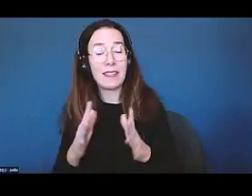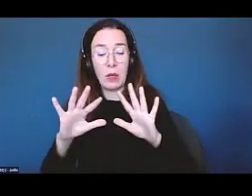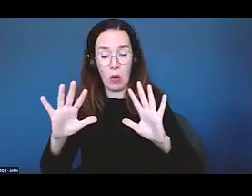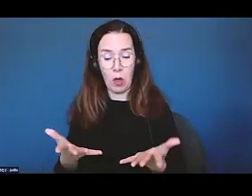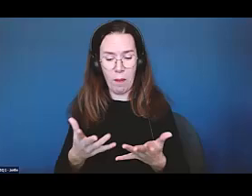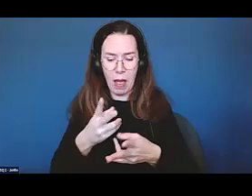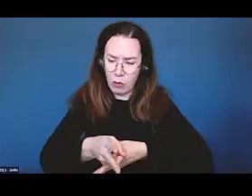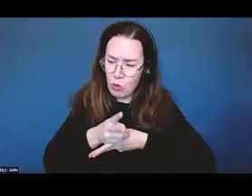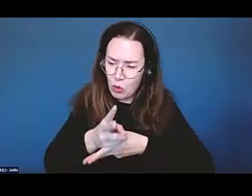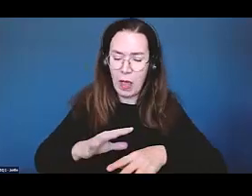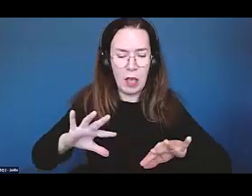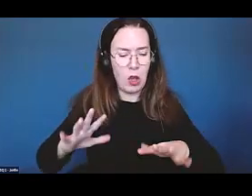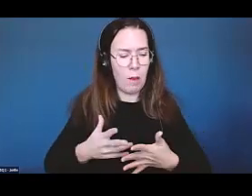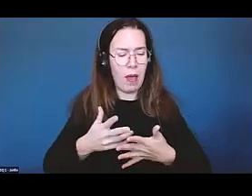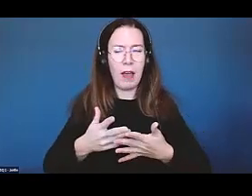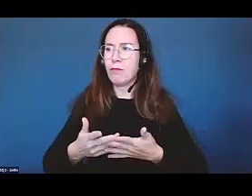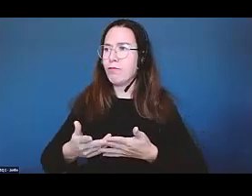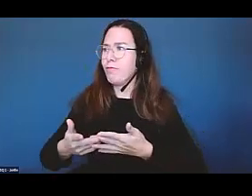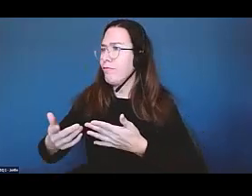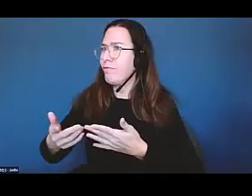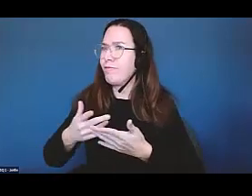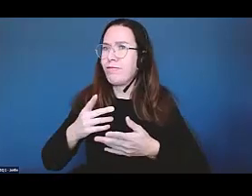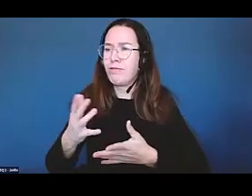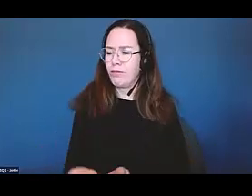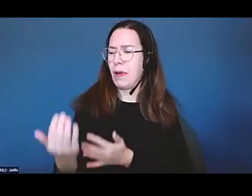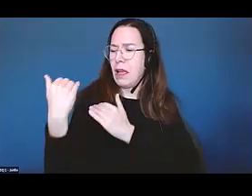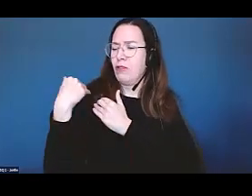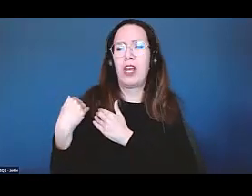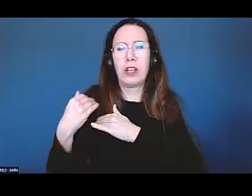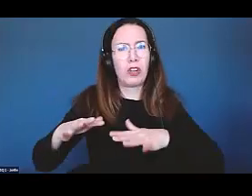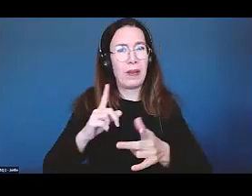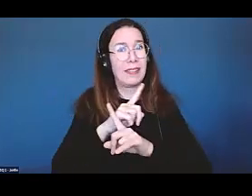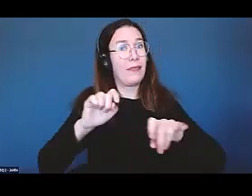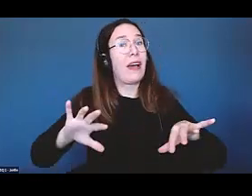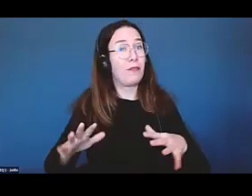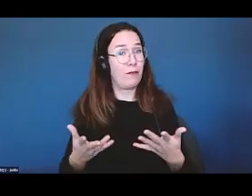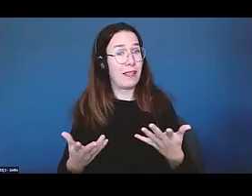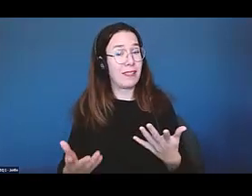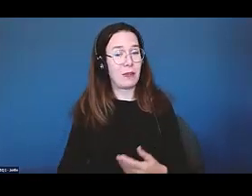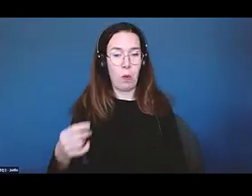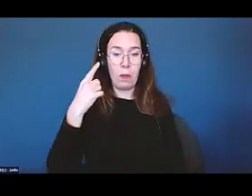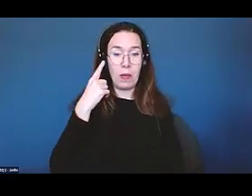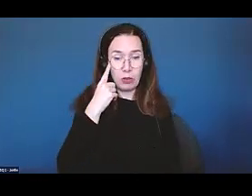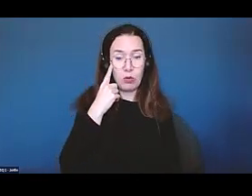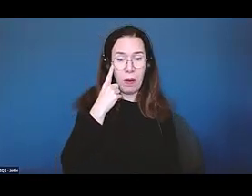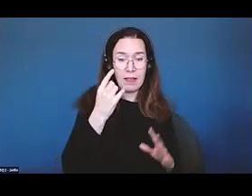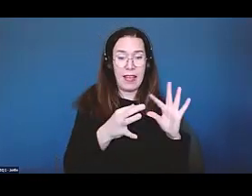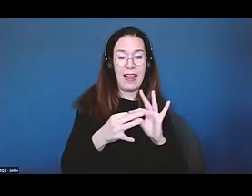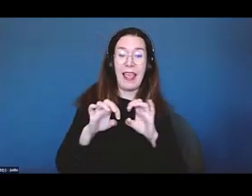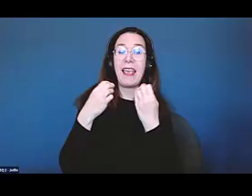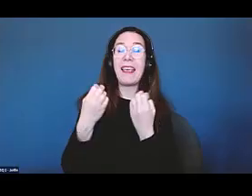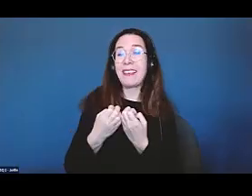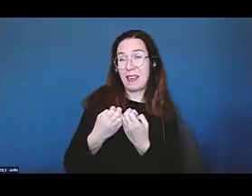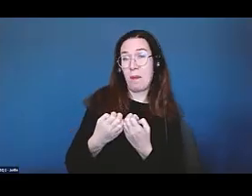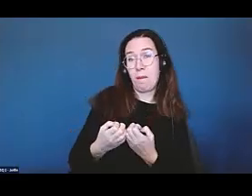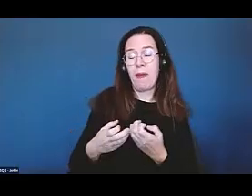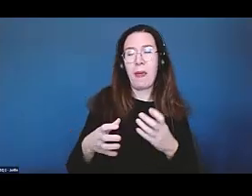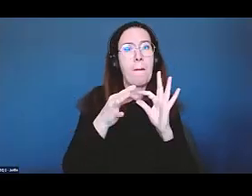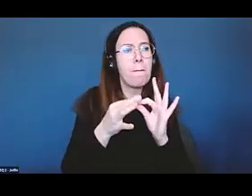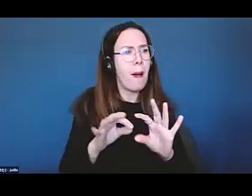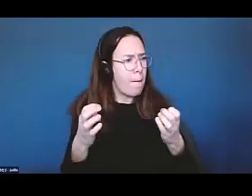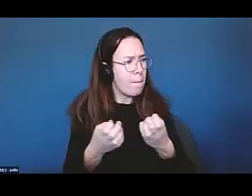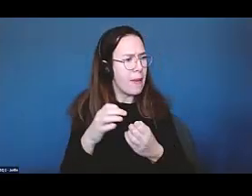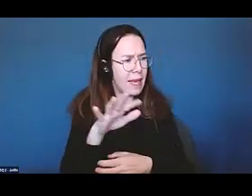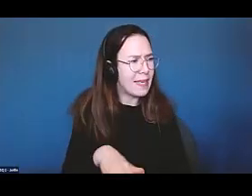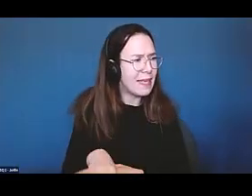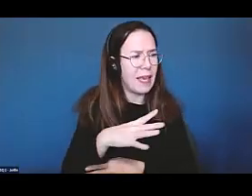d'explorer la manière dont nous soignons, dont nous traitons, dont nous prenons en charge. Et je pense que c'est le cas par rapport à notre équipe,